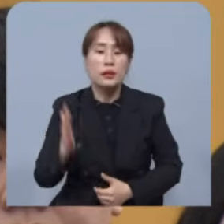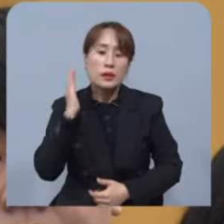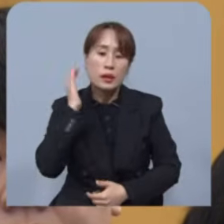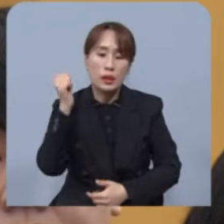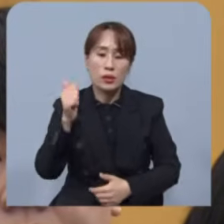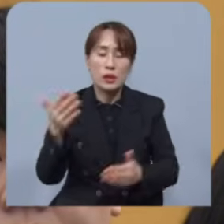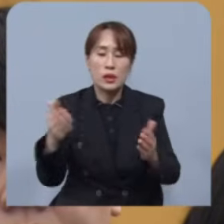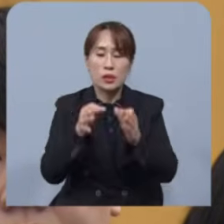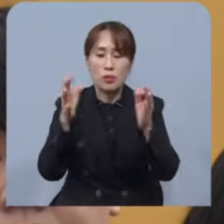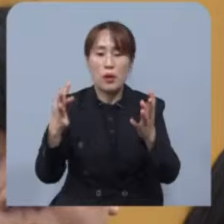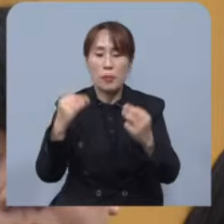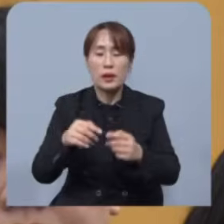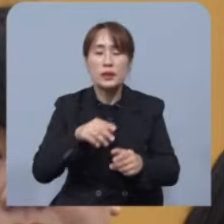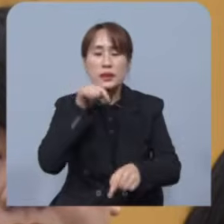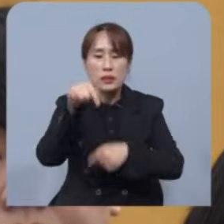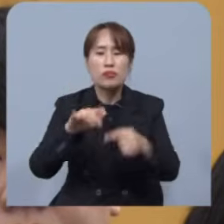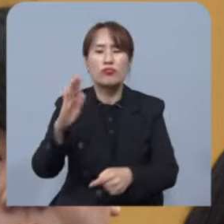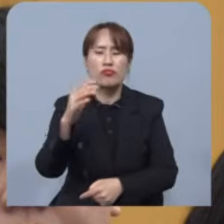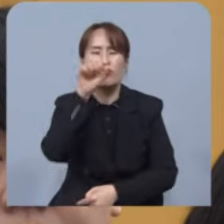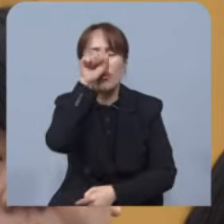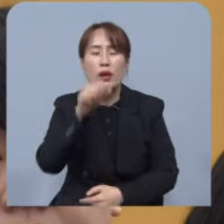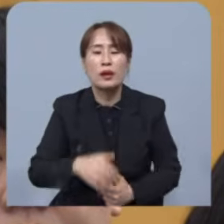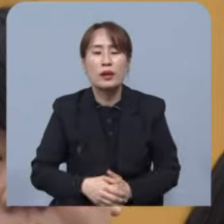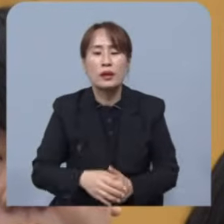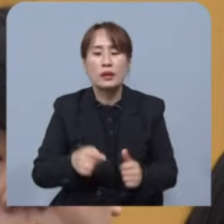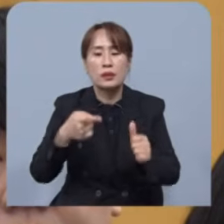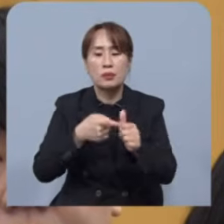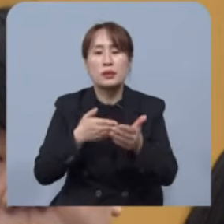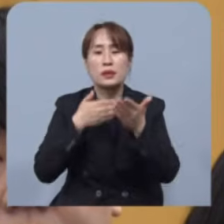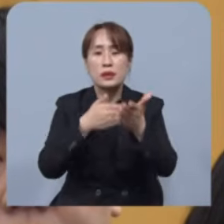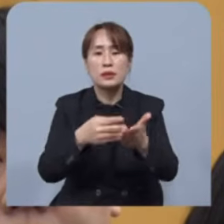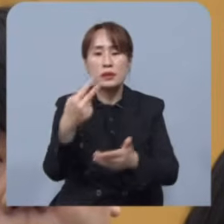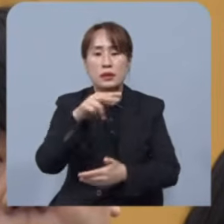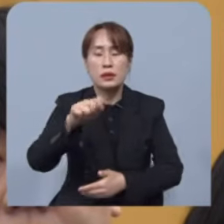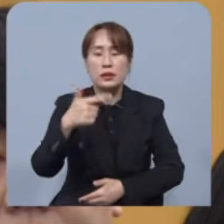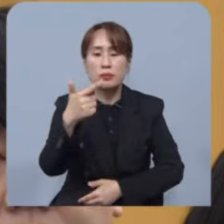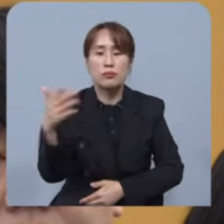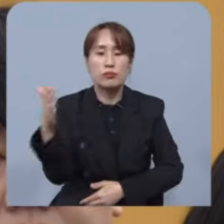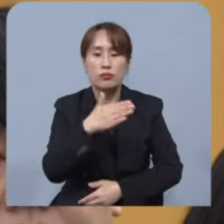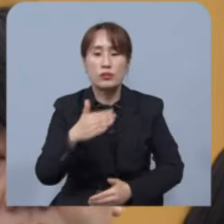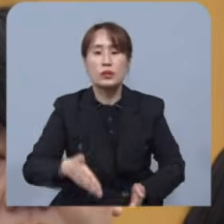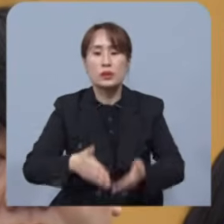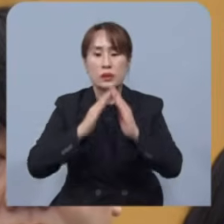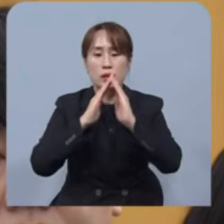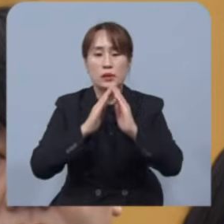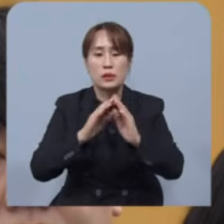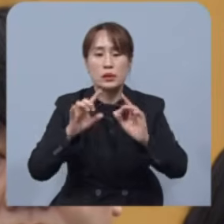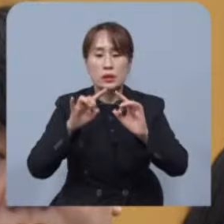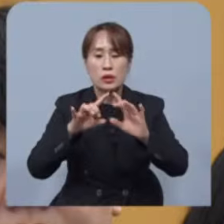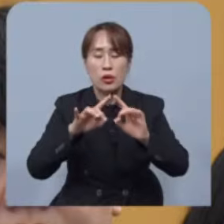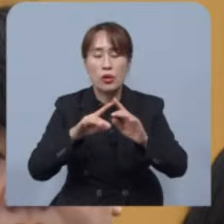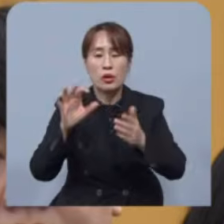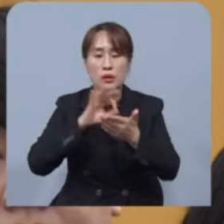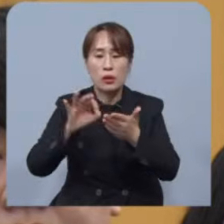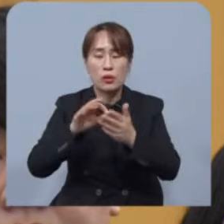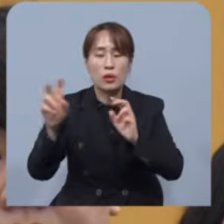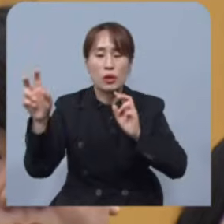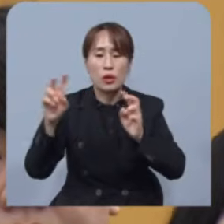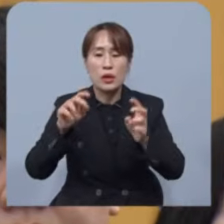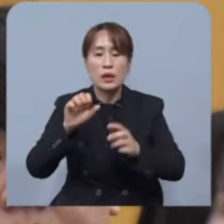대통령님 임기 동안 많은 실행이 되면 좋겠습니다. 첫 번째 제안은 2016년도부터 설치된 전력 다소비 사업장에